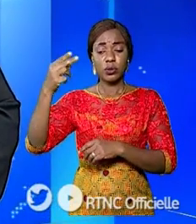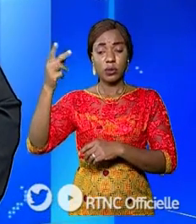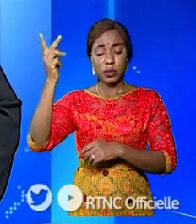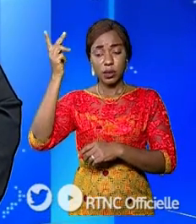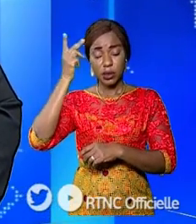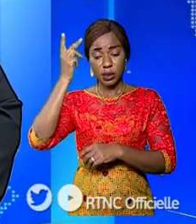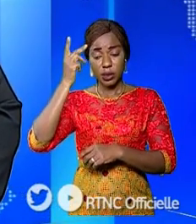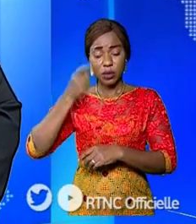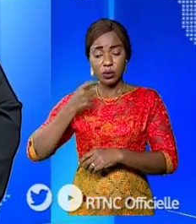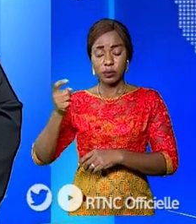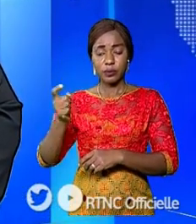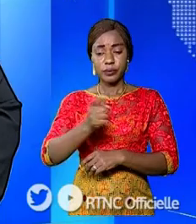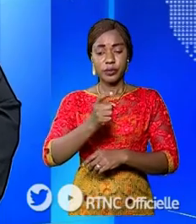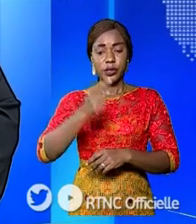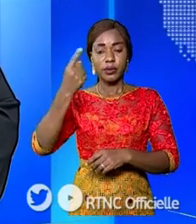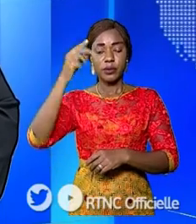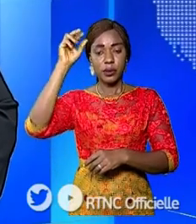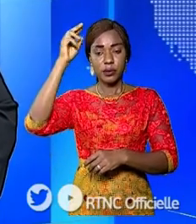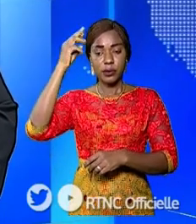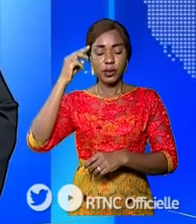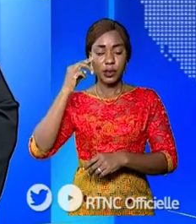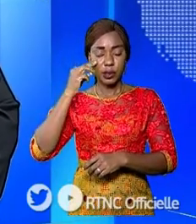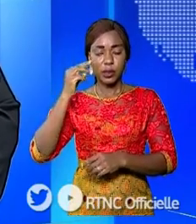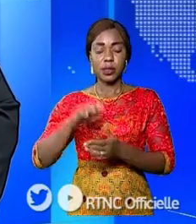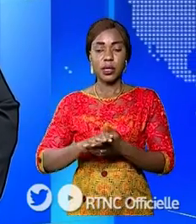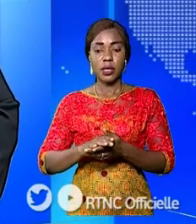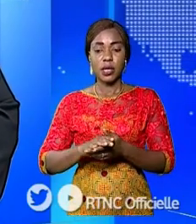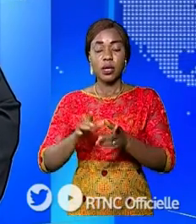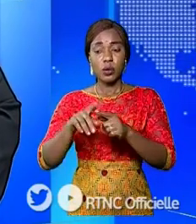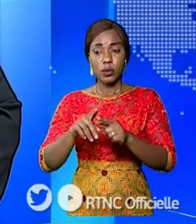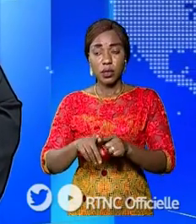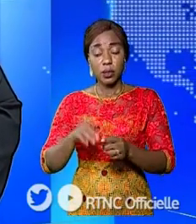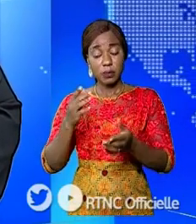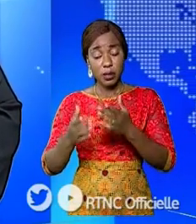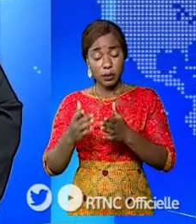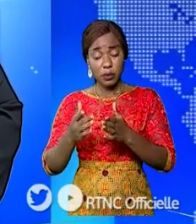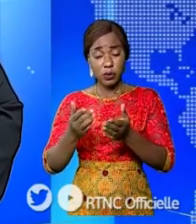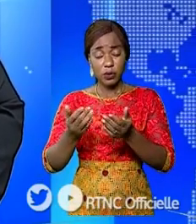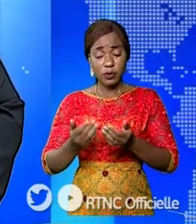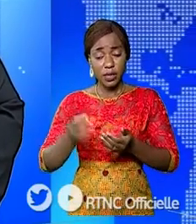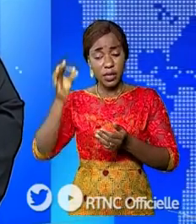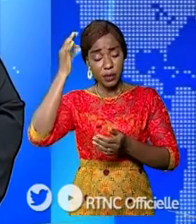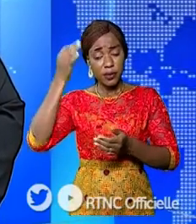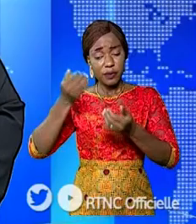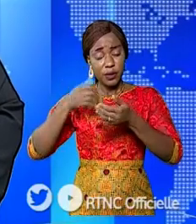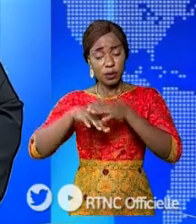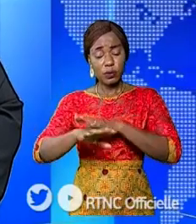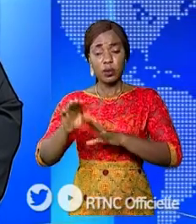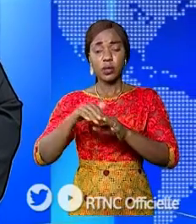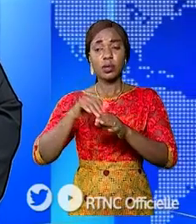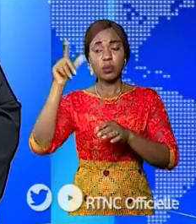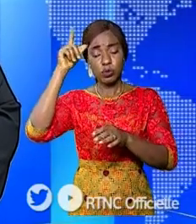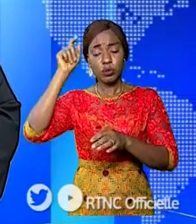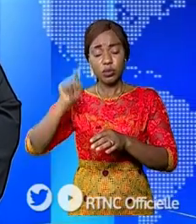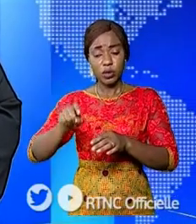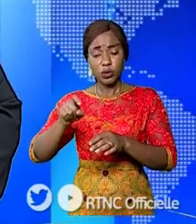Premier ministre Ilunga Ilunkamba au service compétent après l'attaque ciblée de la ville de Lubumbashi. Par ailleurs, il exige que la justice